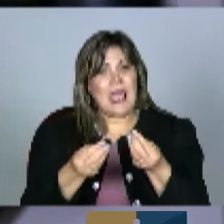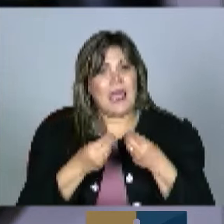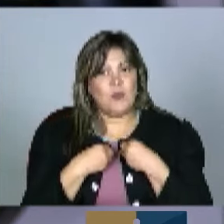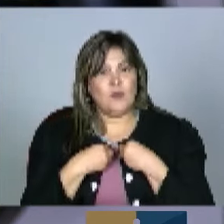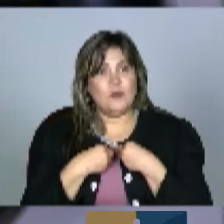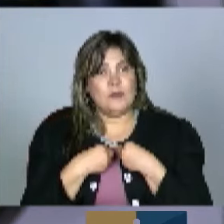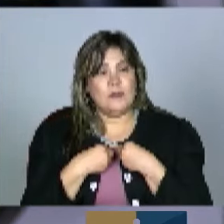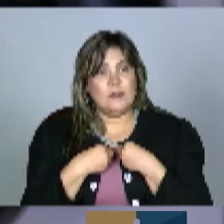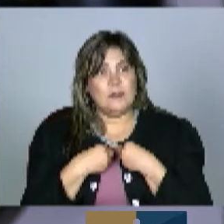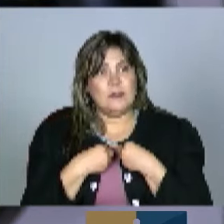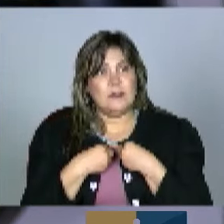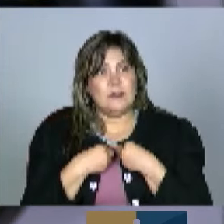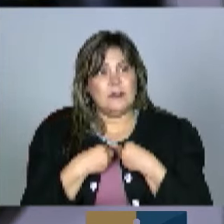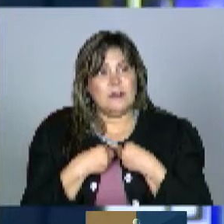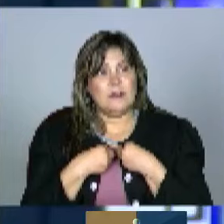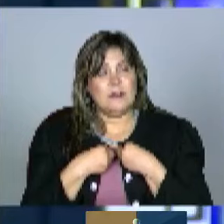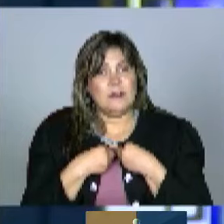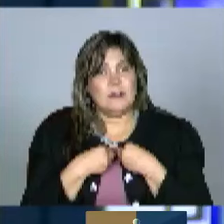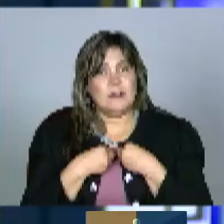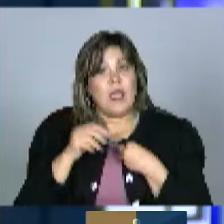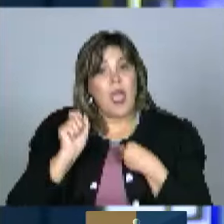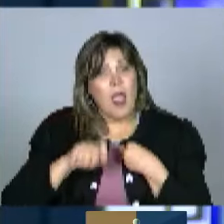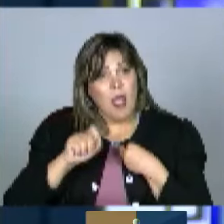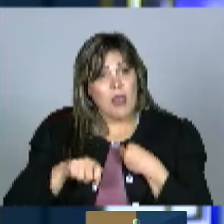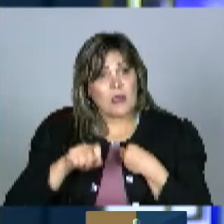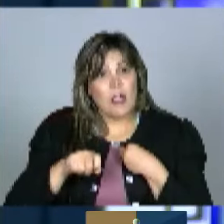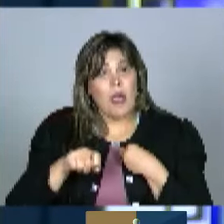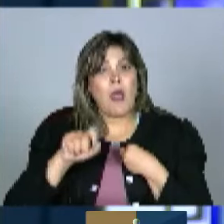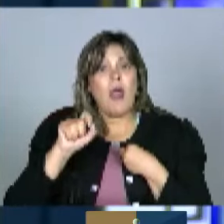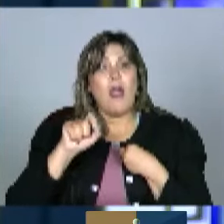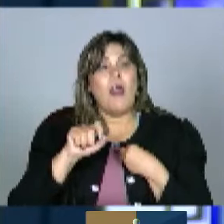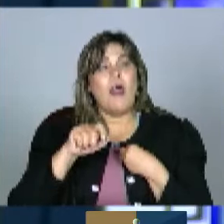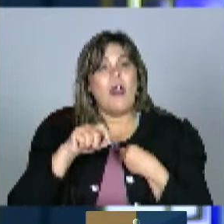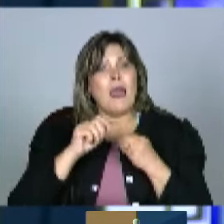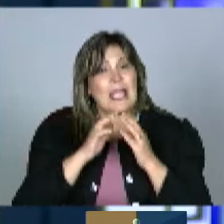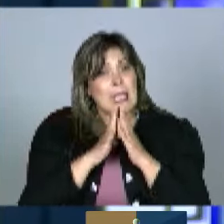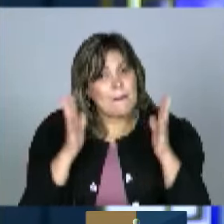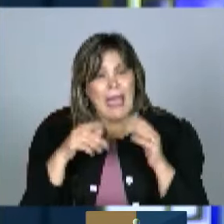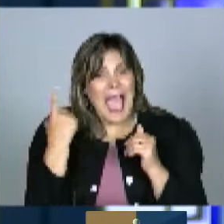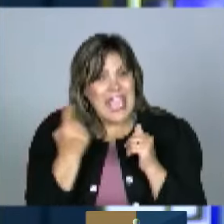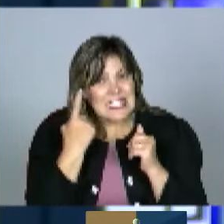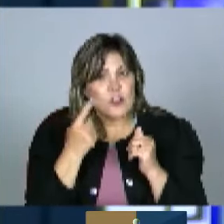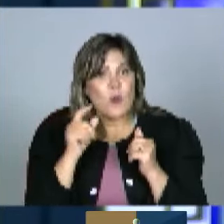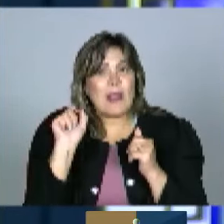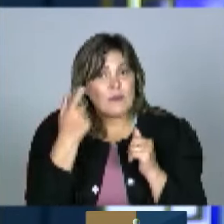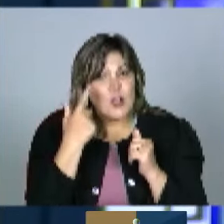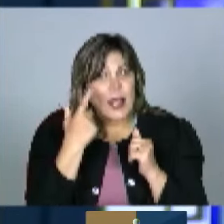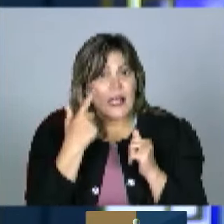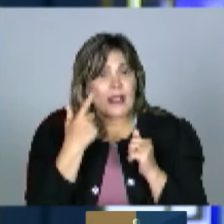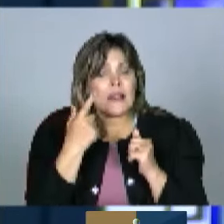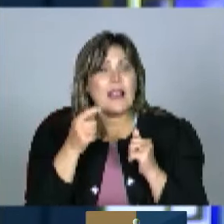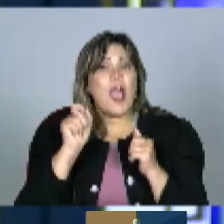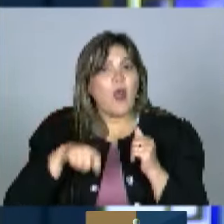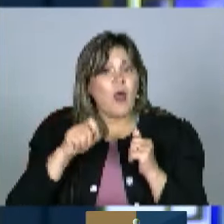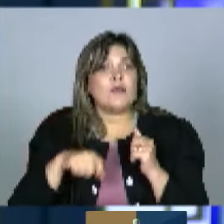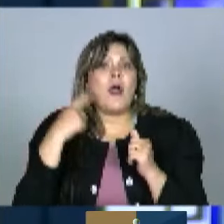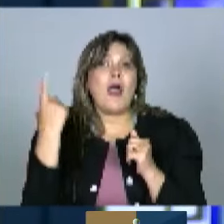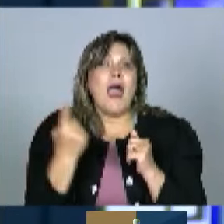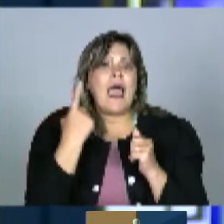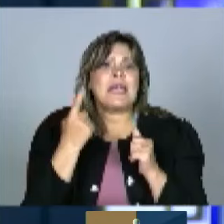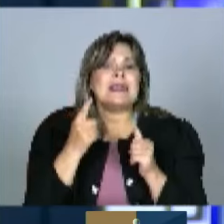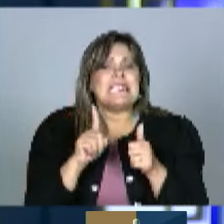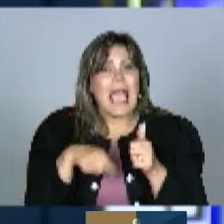تمام قضاء موضوعي ولا قضاء مستعجل لا قضاء موضوع اول درجه ولا تاني درجه لا